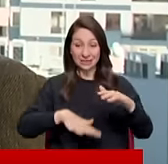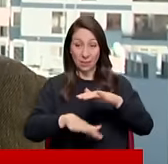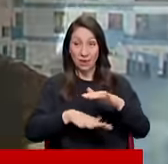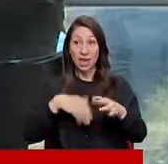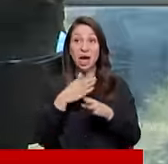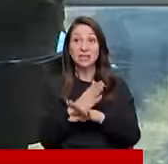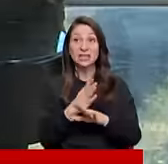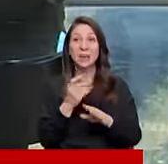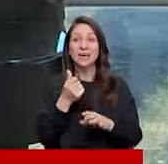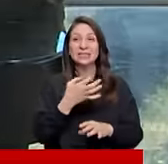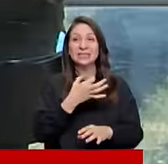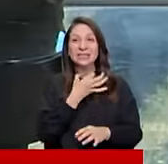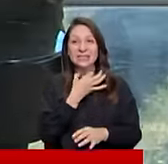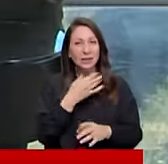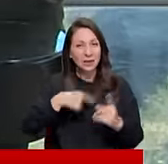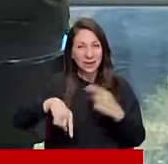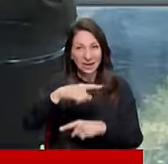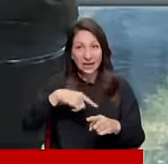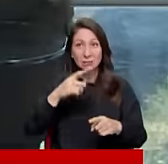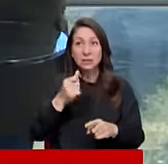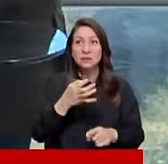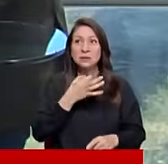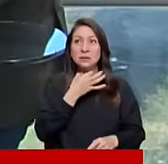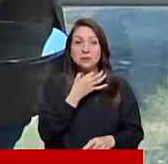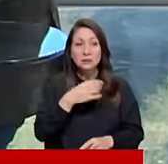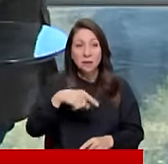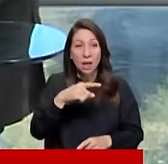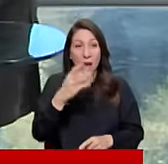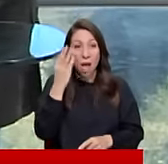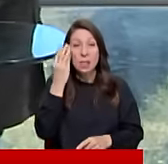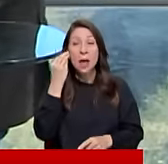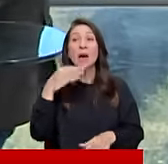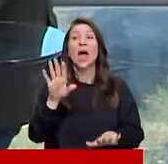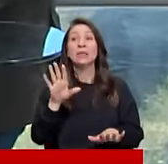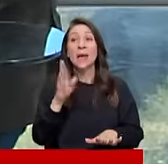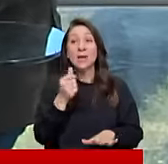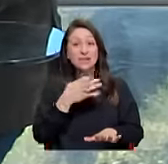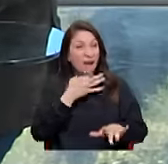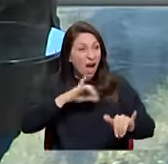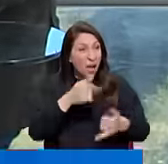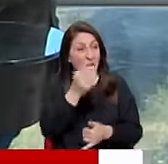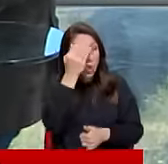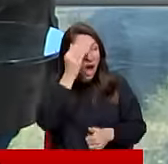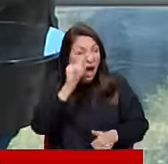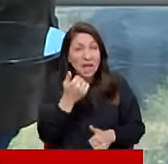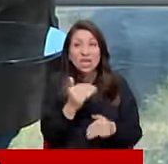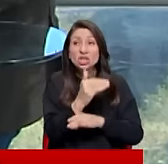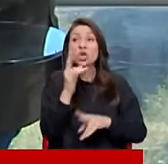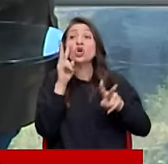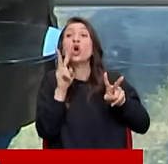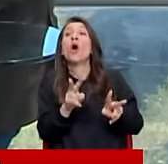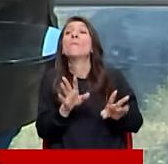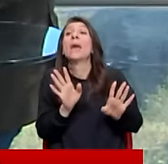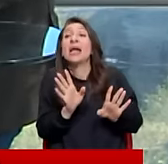aslında dar gelirlilerdi. Şimdi tabii, tabii. Dar gelirlileri anlamayan, dar gelirlinin, yoksulun yaşadığını